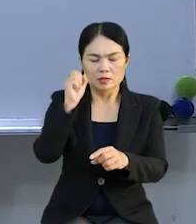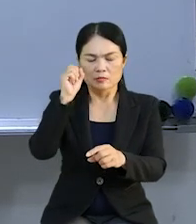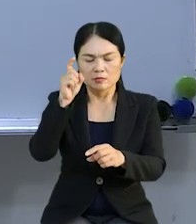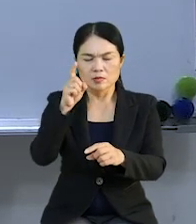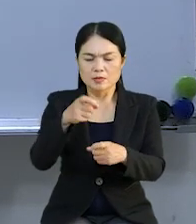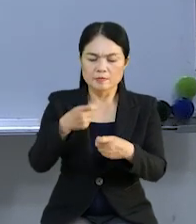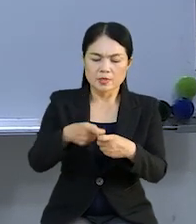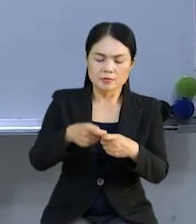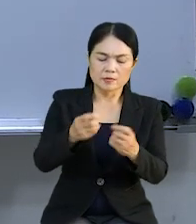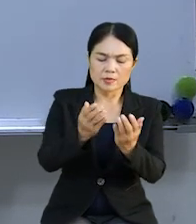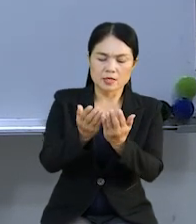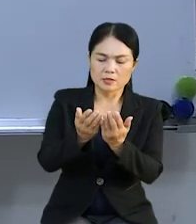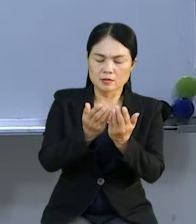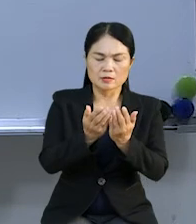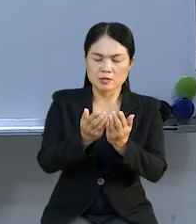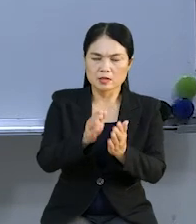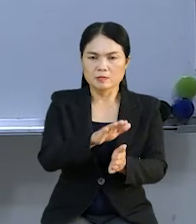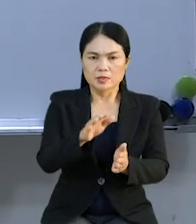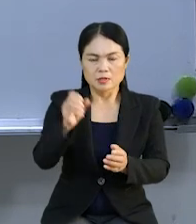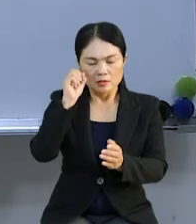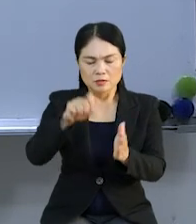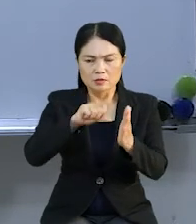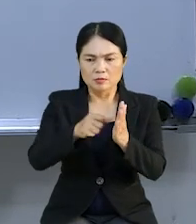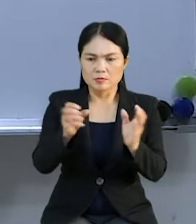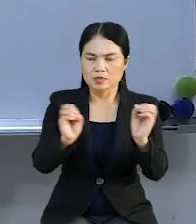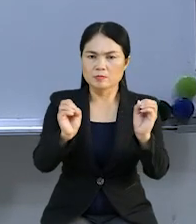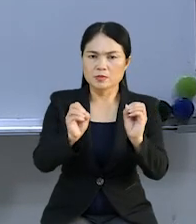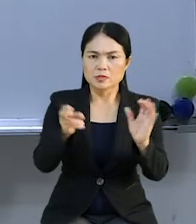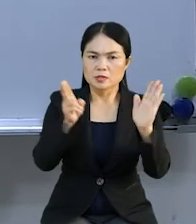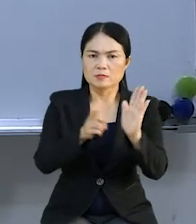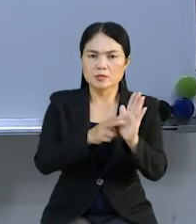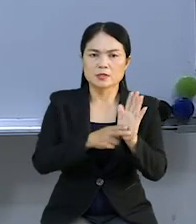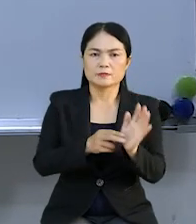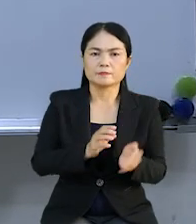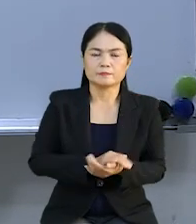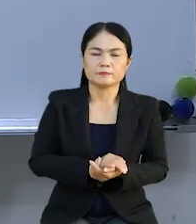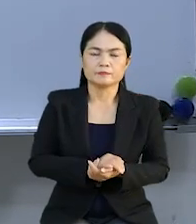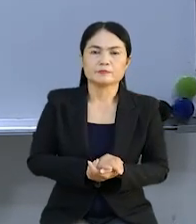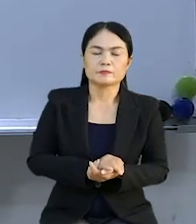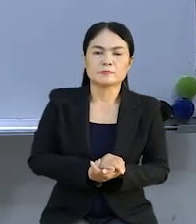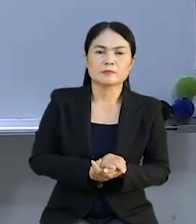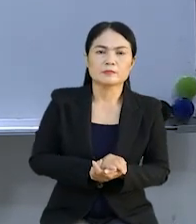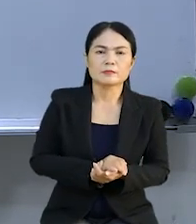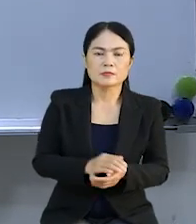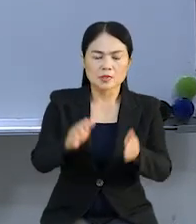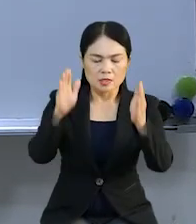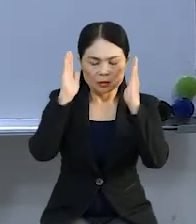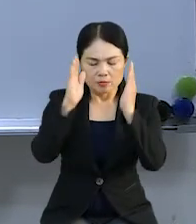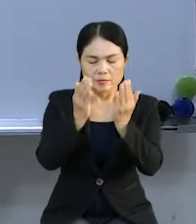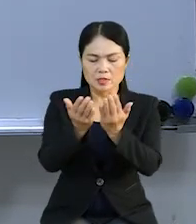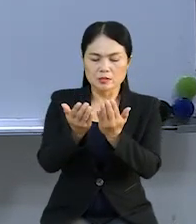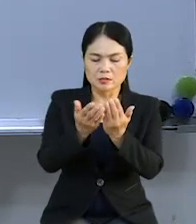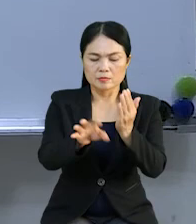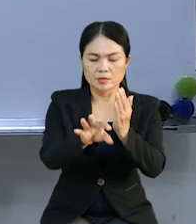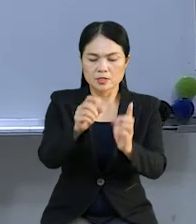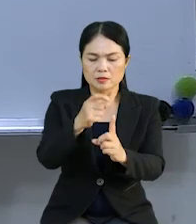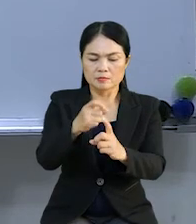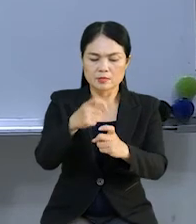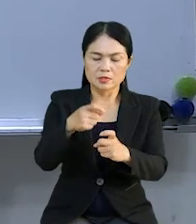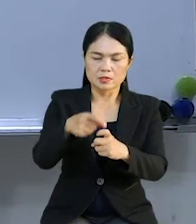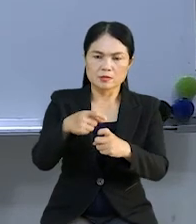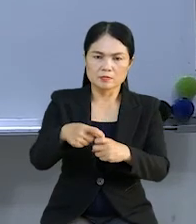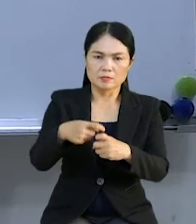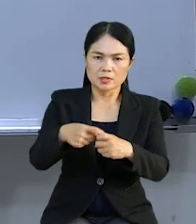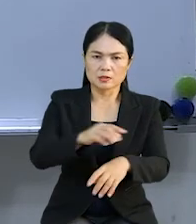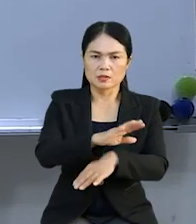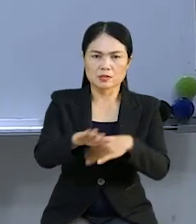าโกนปิดบาอ่านดูก่อโกนโยนในมันดอลนะโกนต่อโยจะตกดาอ่านดาใบโรคเปียดปิดบาเตียงอ้อเ